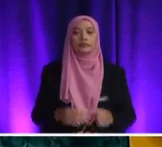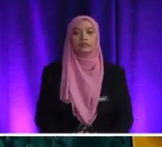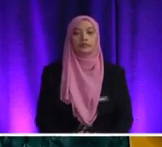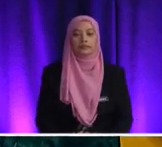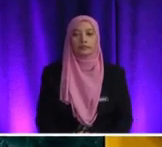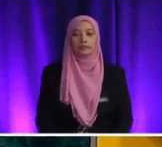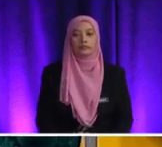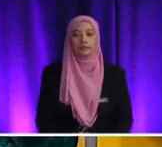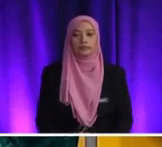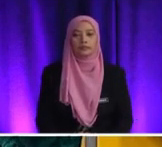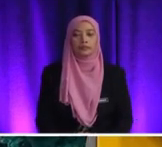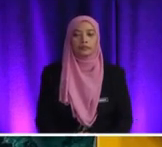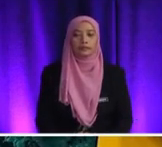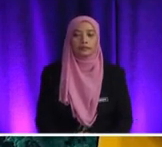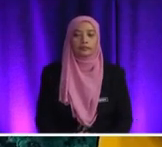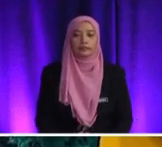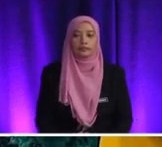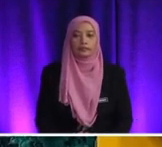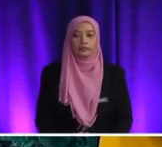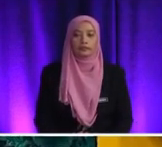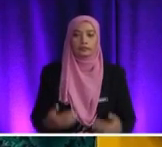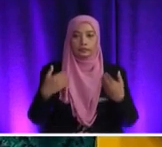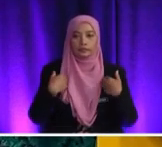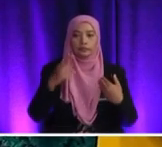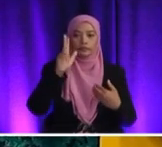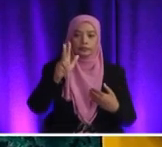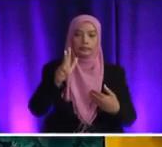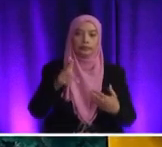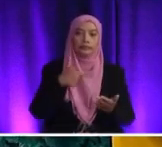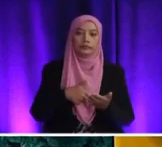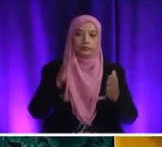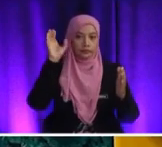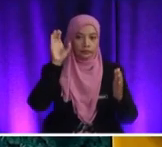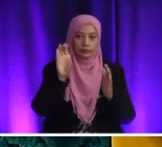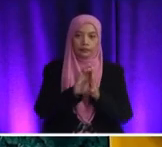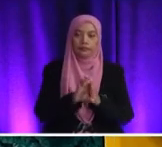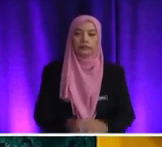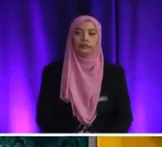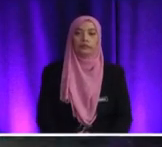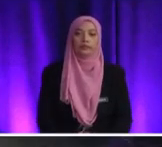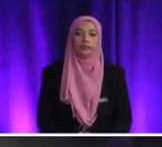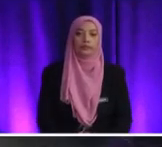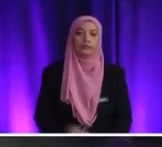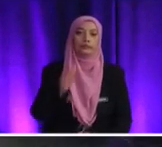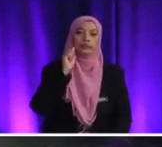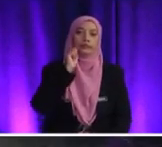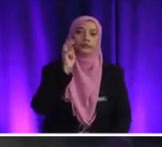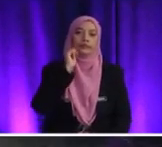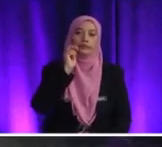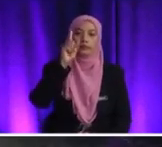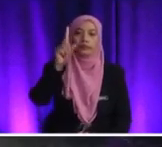ketawo sahaj oke Ada tiga lagi gambar ya 21